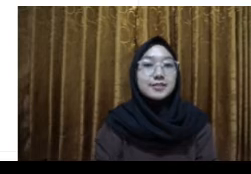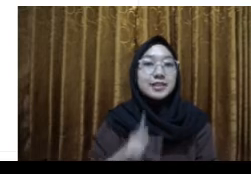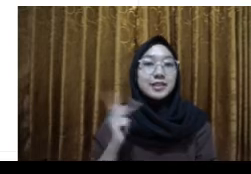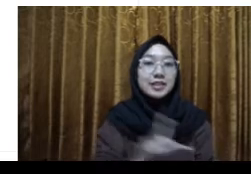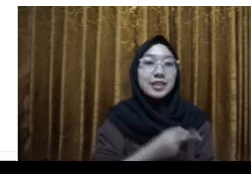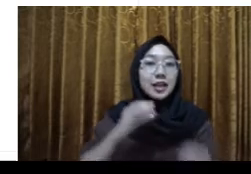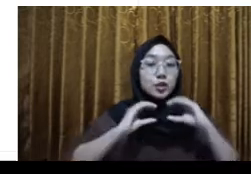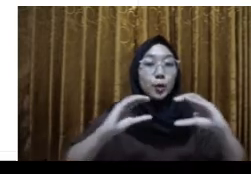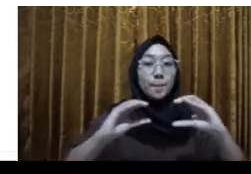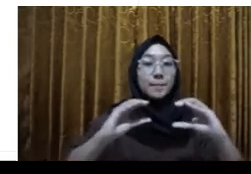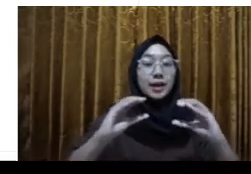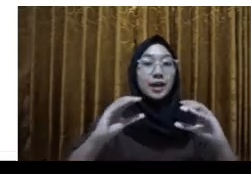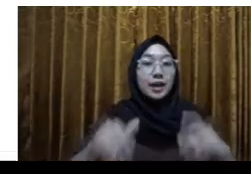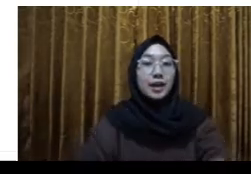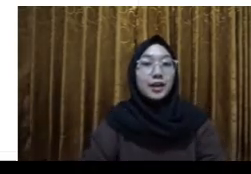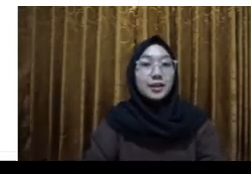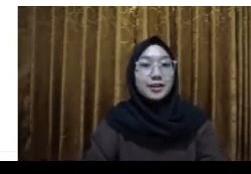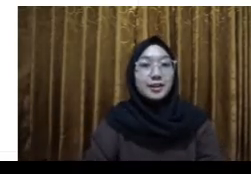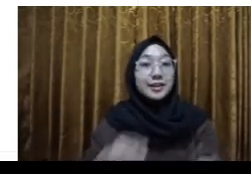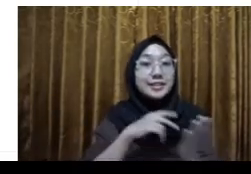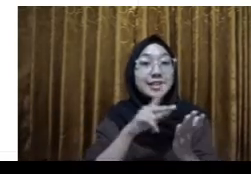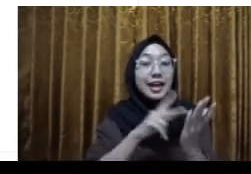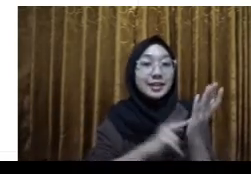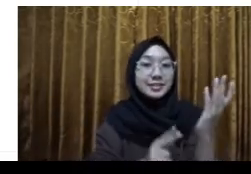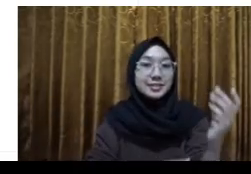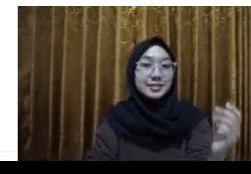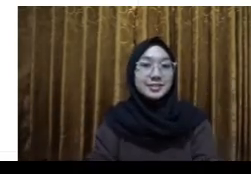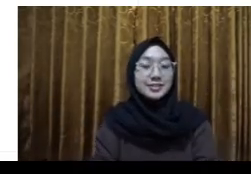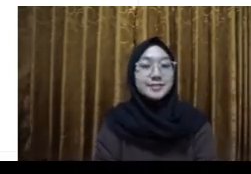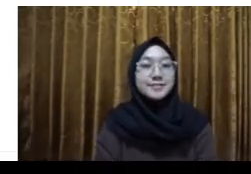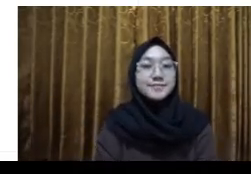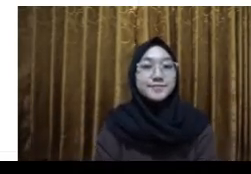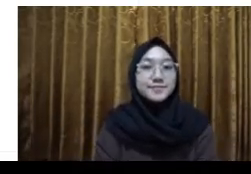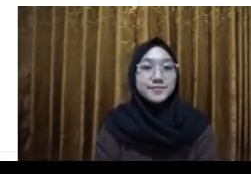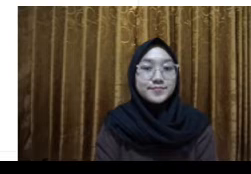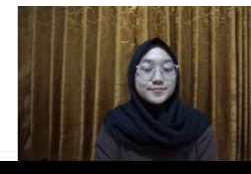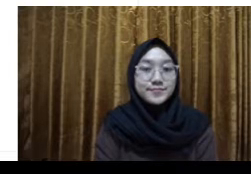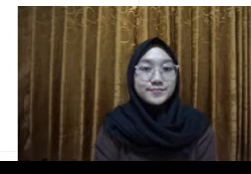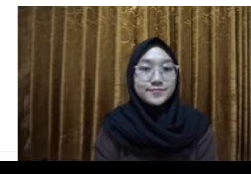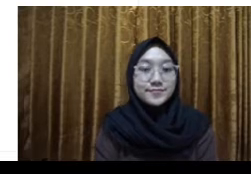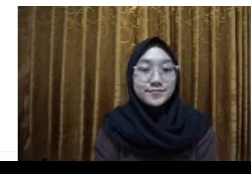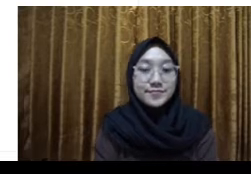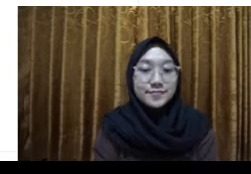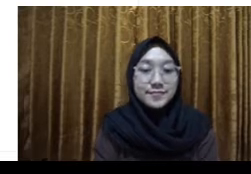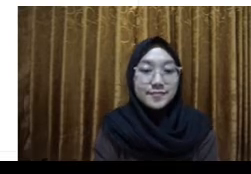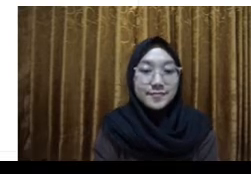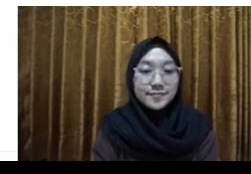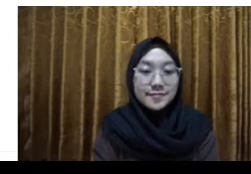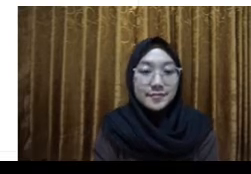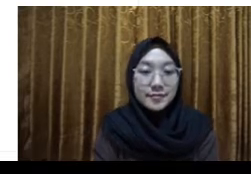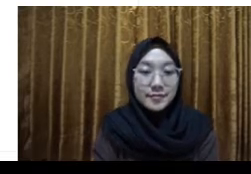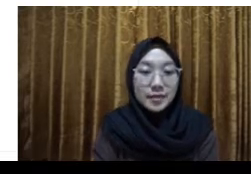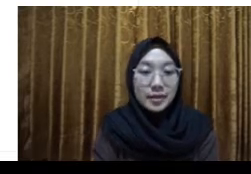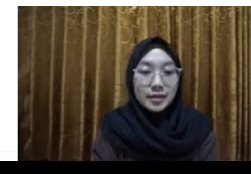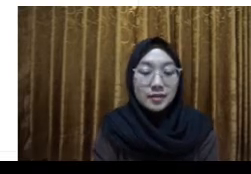multi-line. Sudah. Documents Sekolah window. Items view escape. Coba kita cari ya di dalam Items dokumen